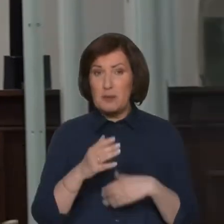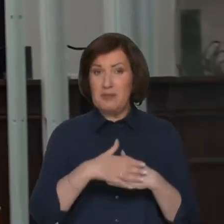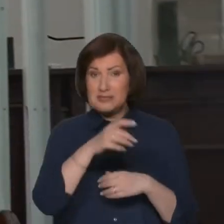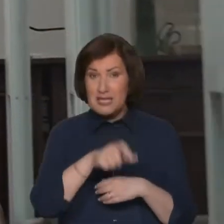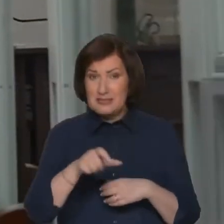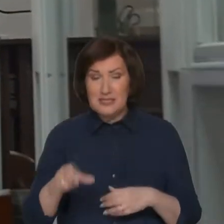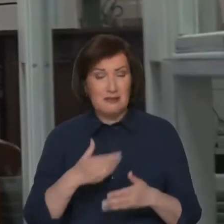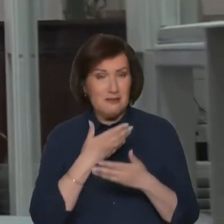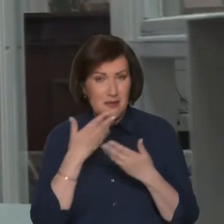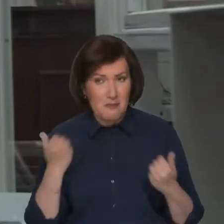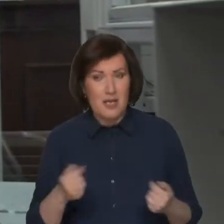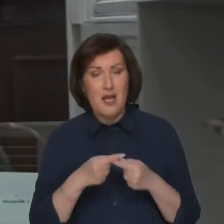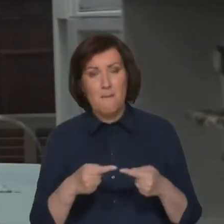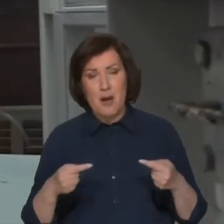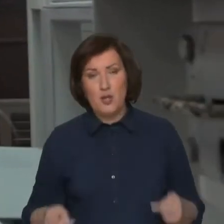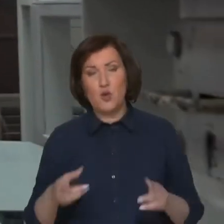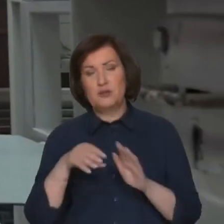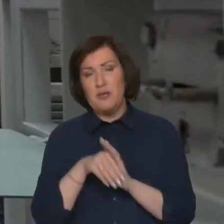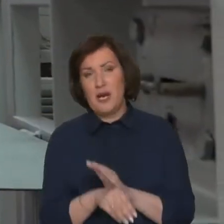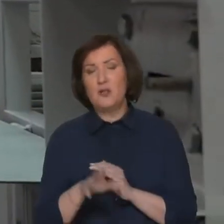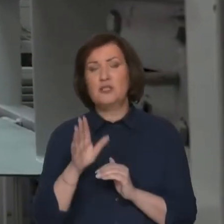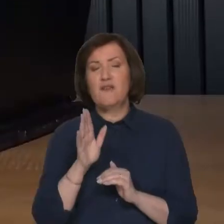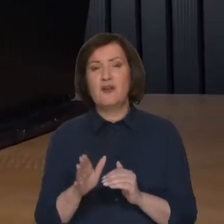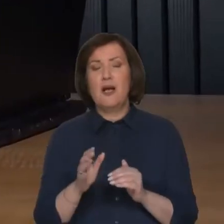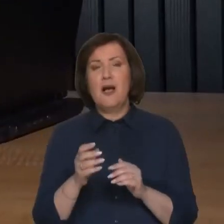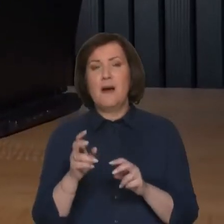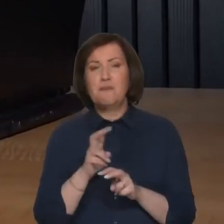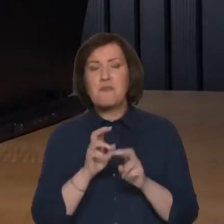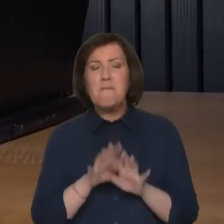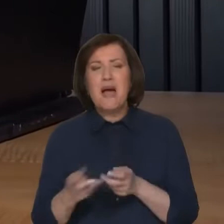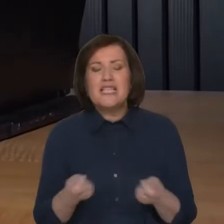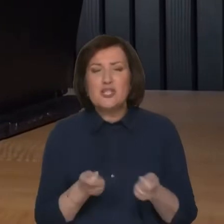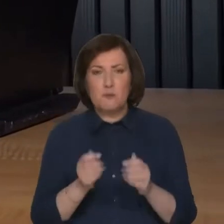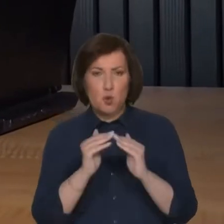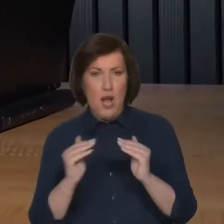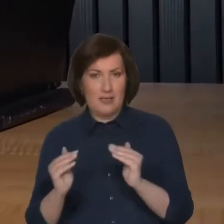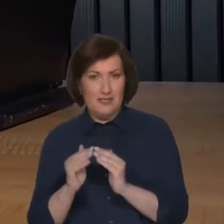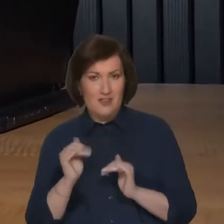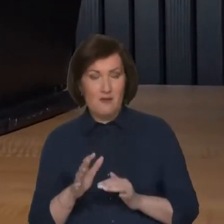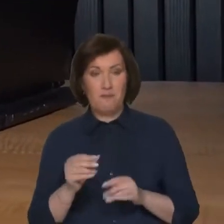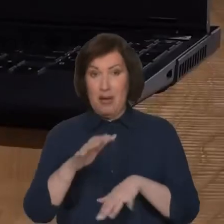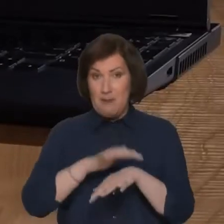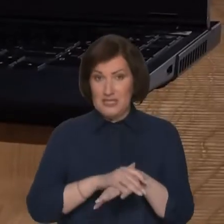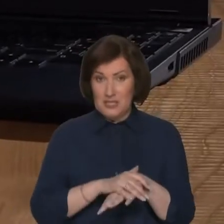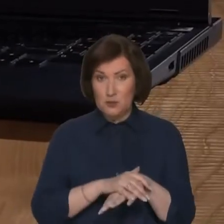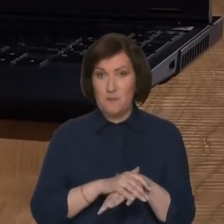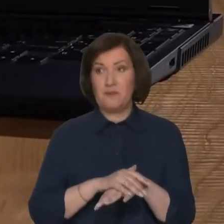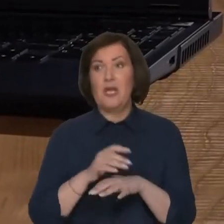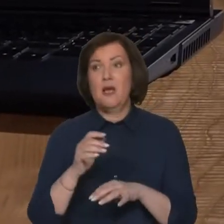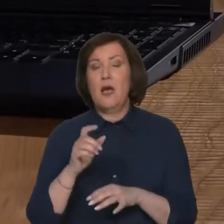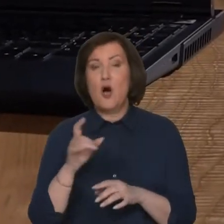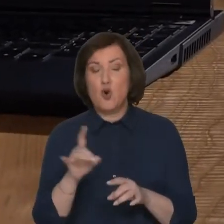і гроші зберігаються в агентстві з розшуку і менеджменту активів. Там Суспільному розповіли, що на банківському рахунку АРМА